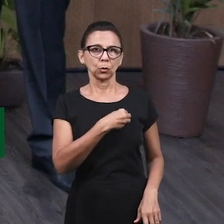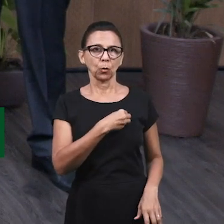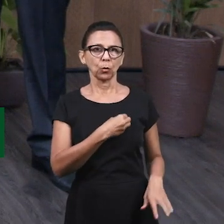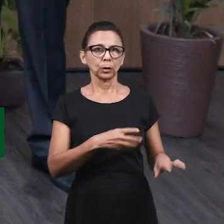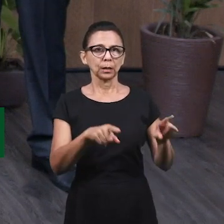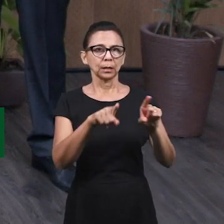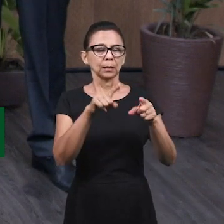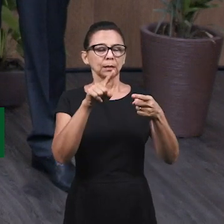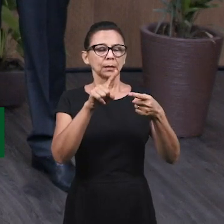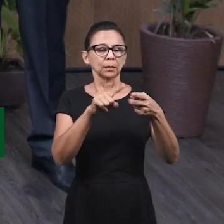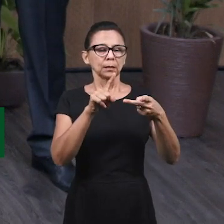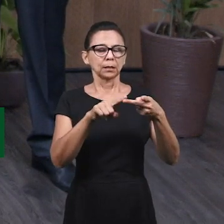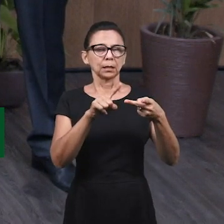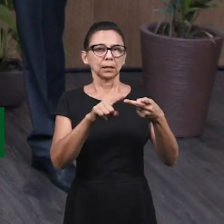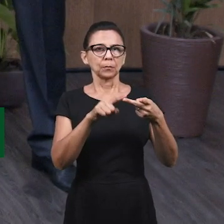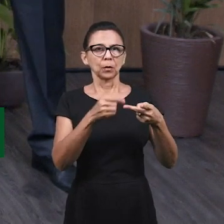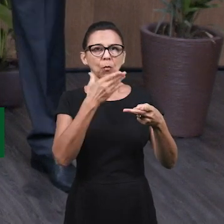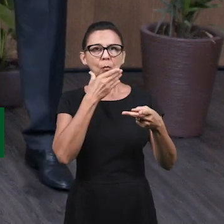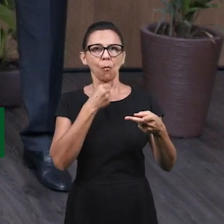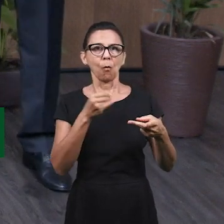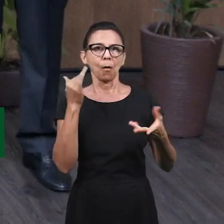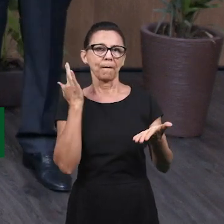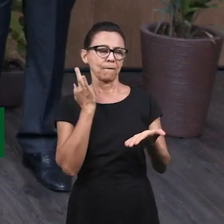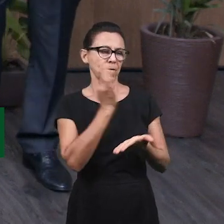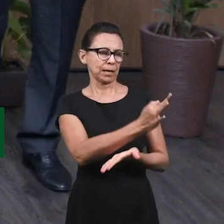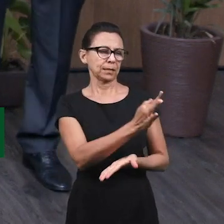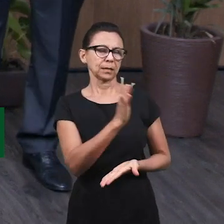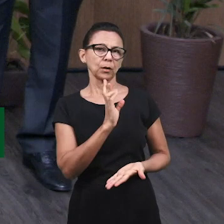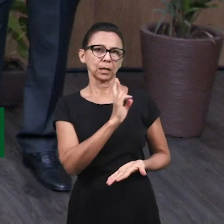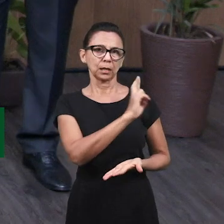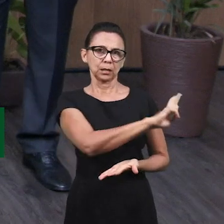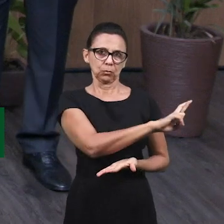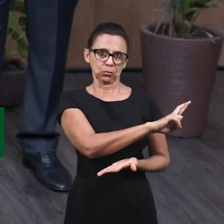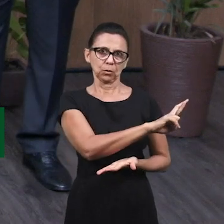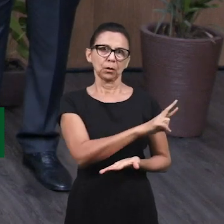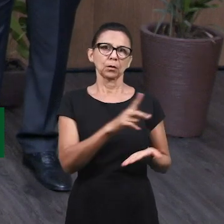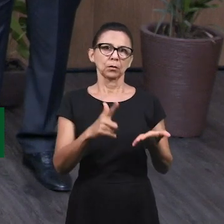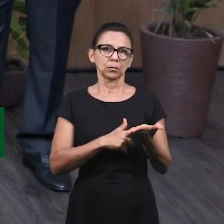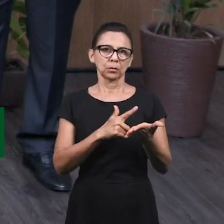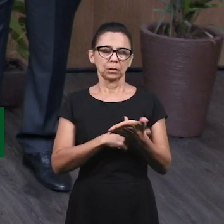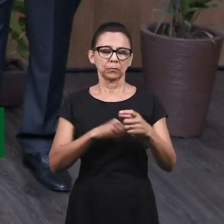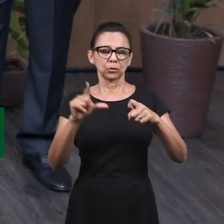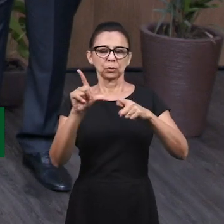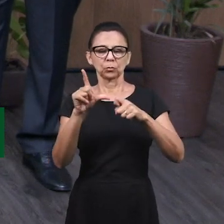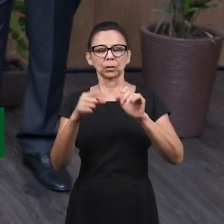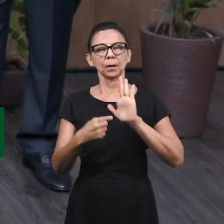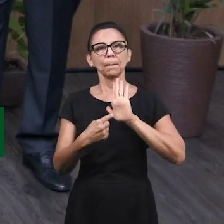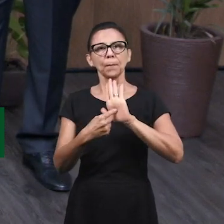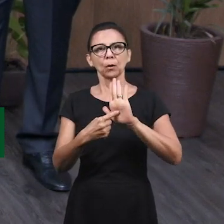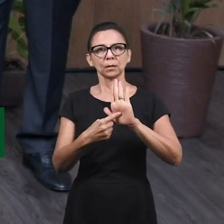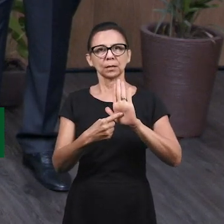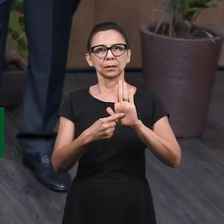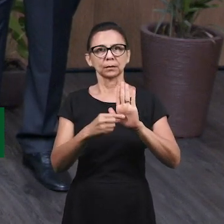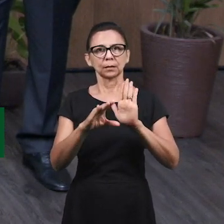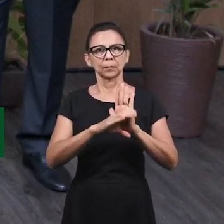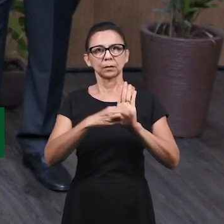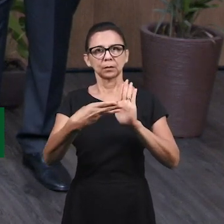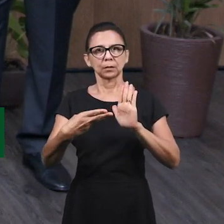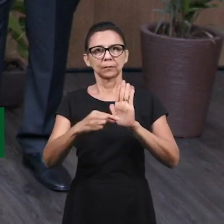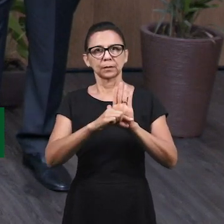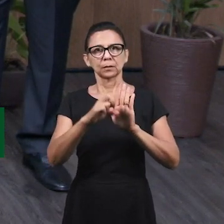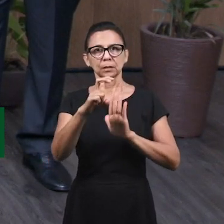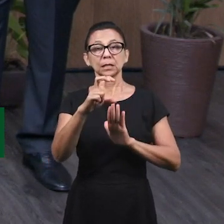enregistré en Luc chapitre 7 de 36 à 50. Et on aimerait recevoir